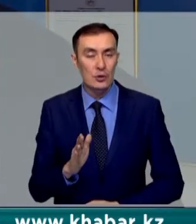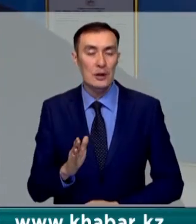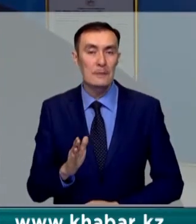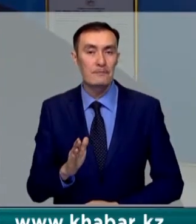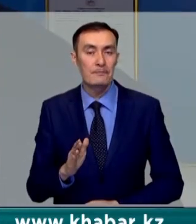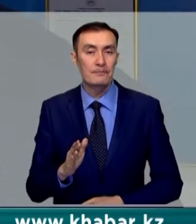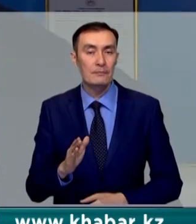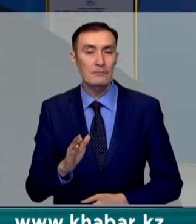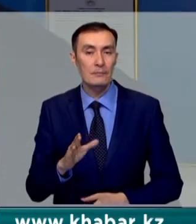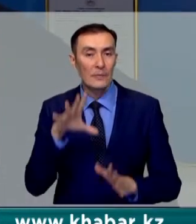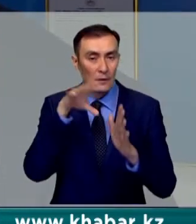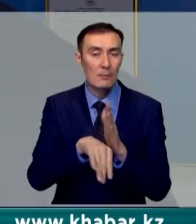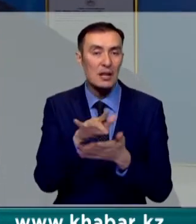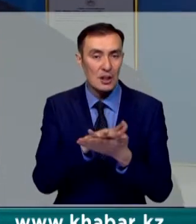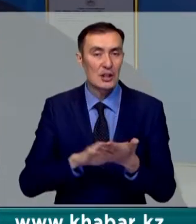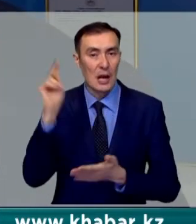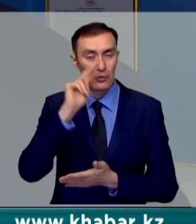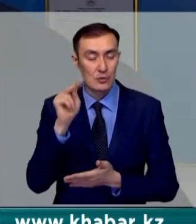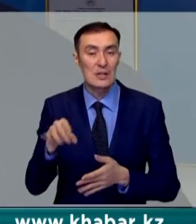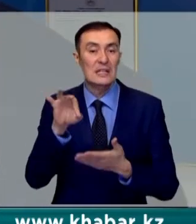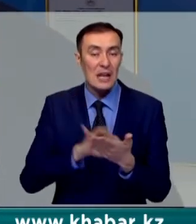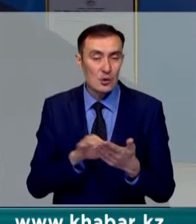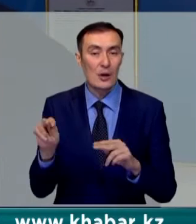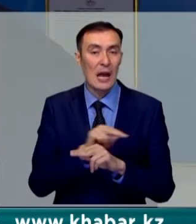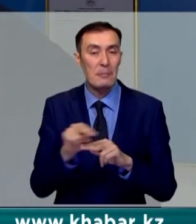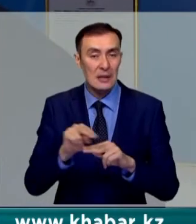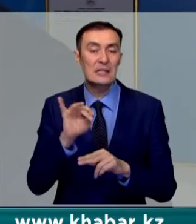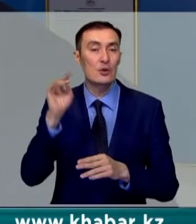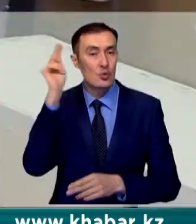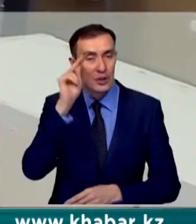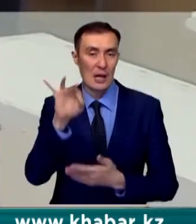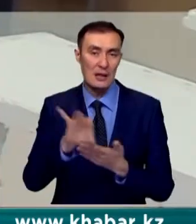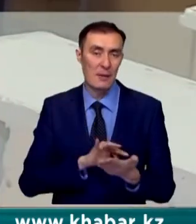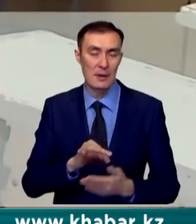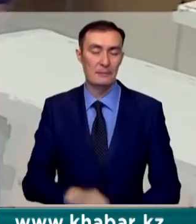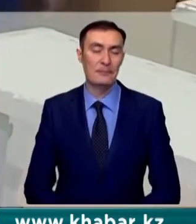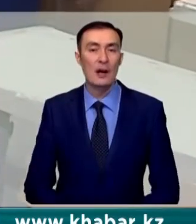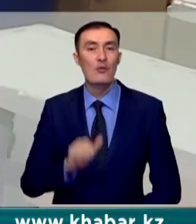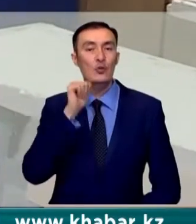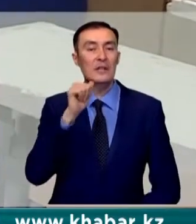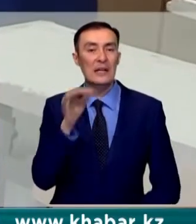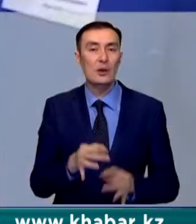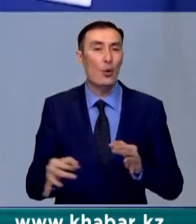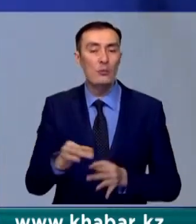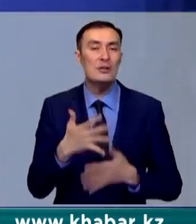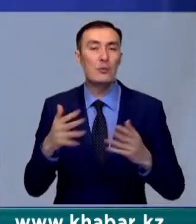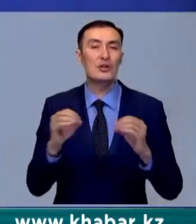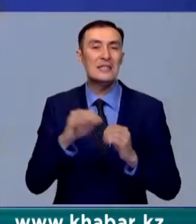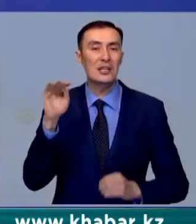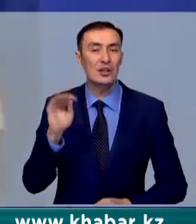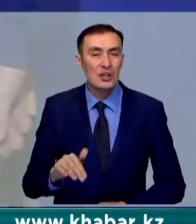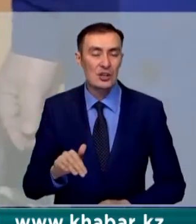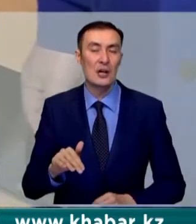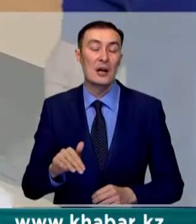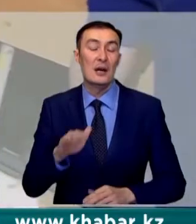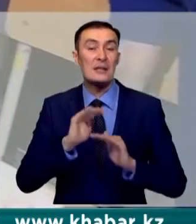от образовательного процесса. То есть он здесь, проходя реабилитацию, будет обучаться в этой школе. В Кустанайской области более 10 тысяч особенных